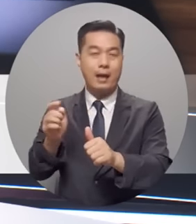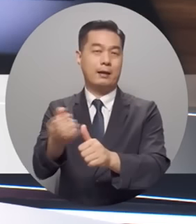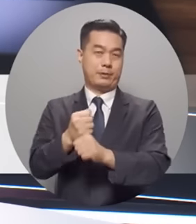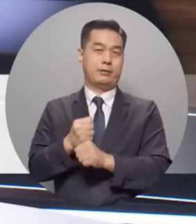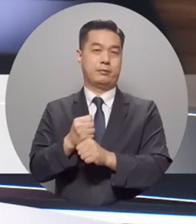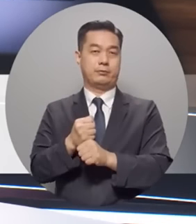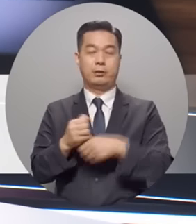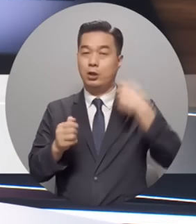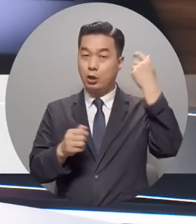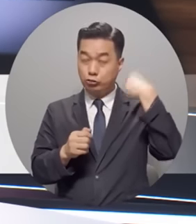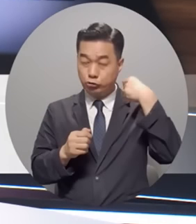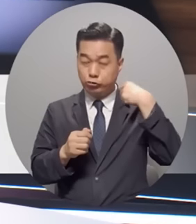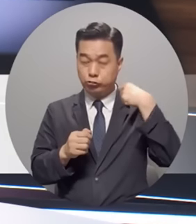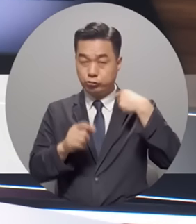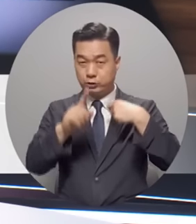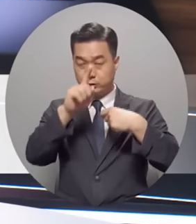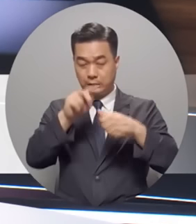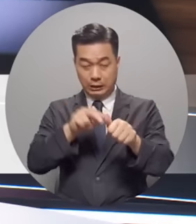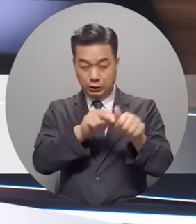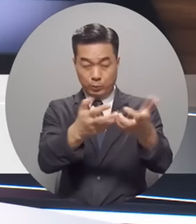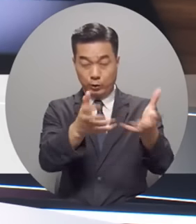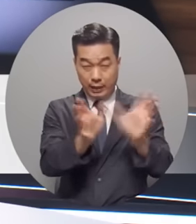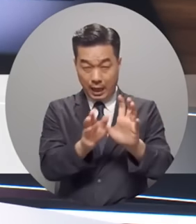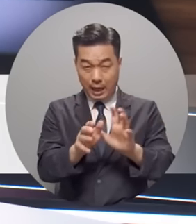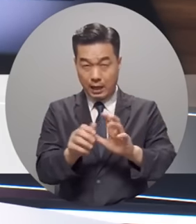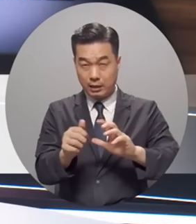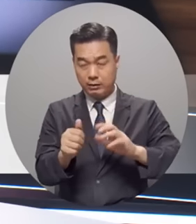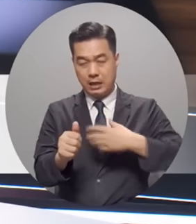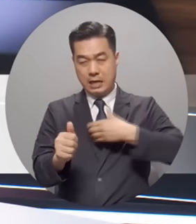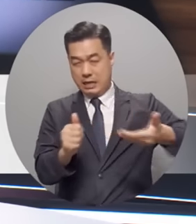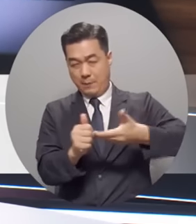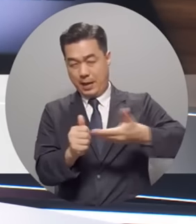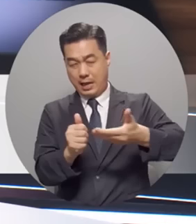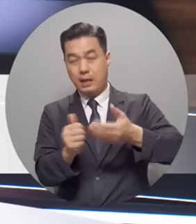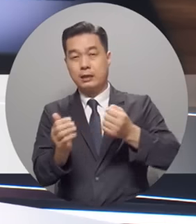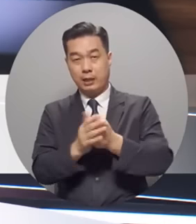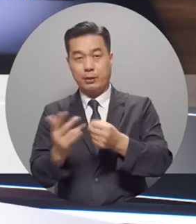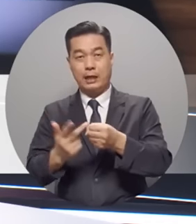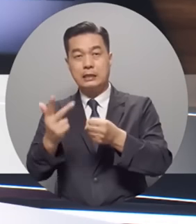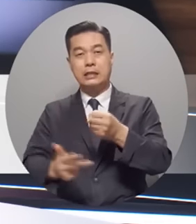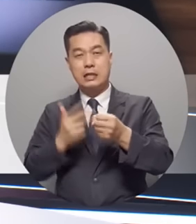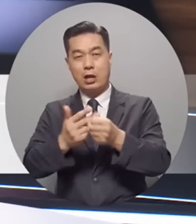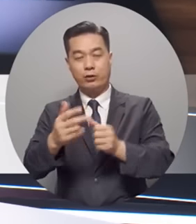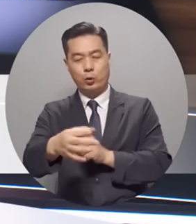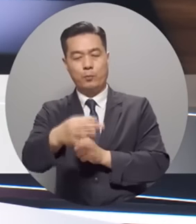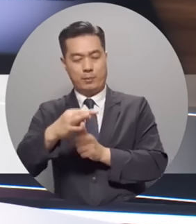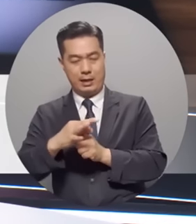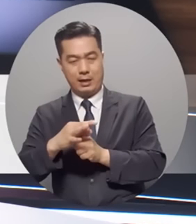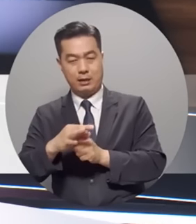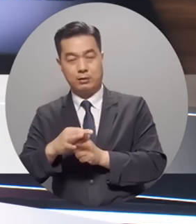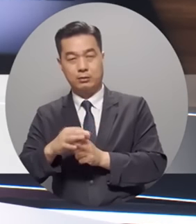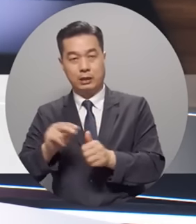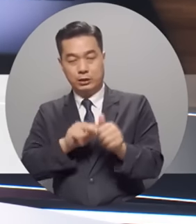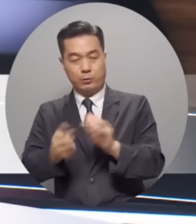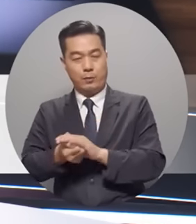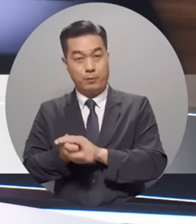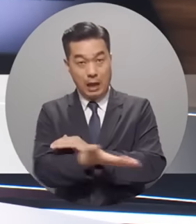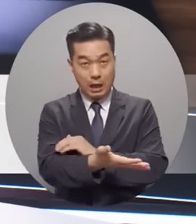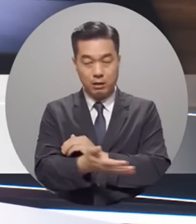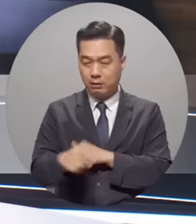정보당국의 협박과 회유에 넘어가 7년 동안이나 돈을 받고 정보를 넘겼는데 정보사령부는 까맣게 모르고